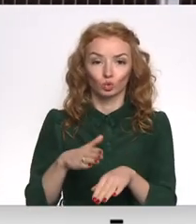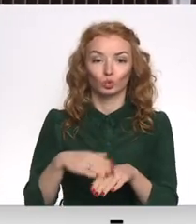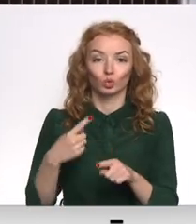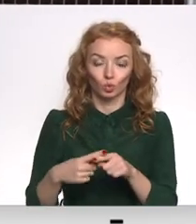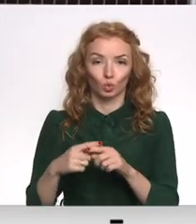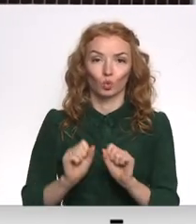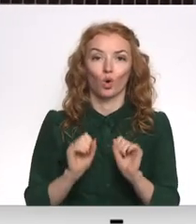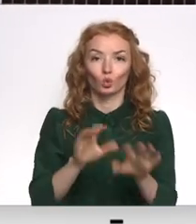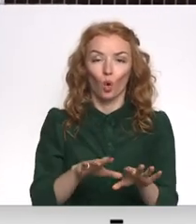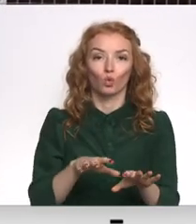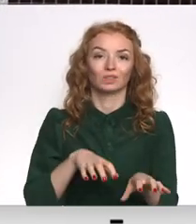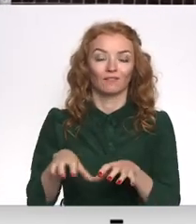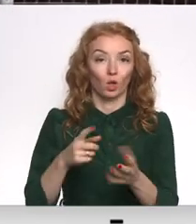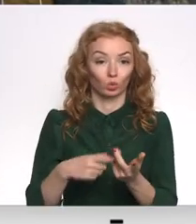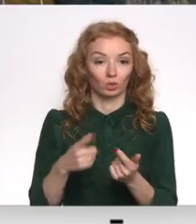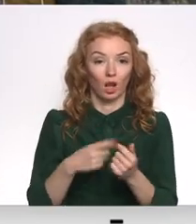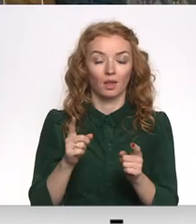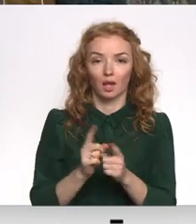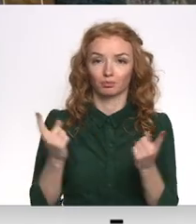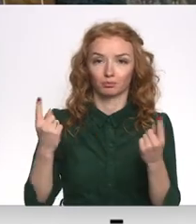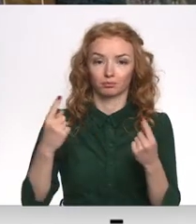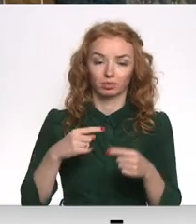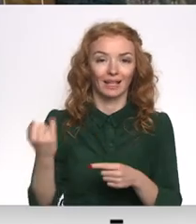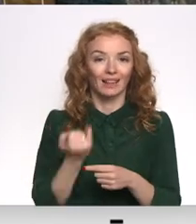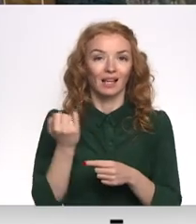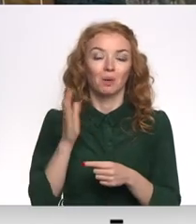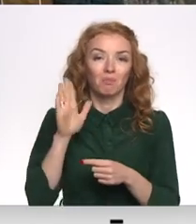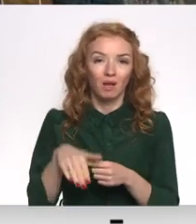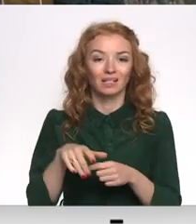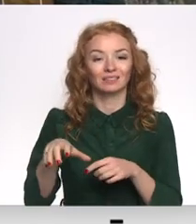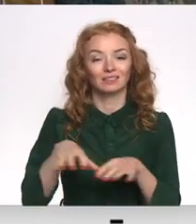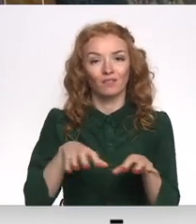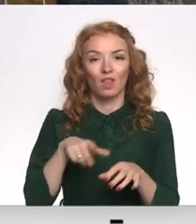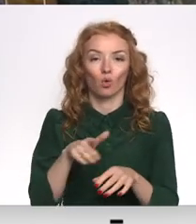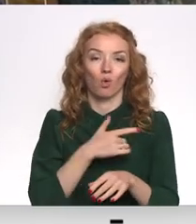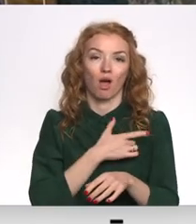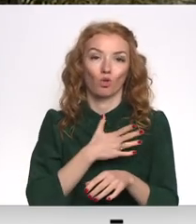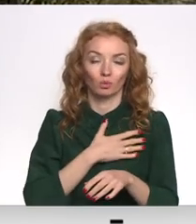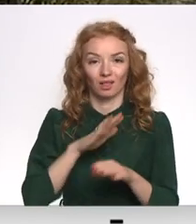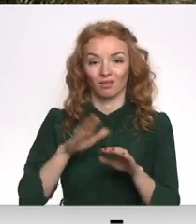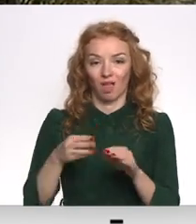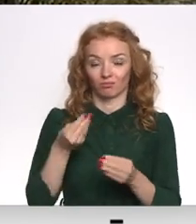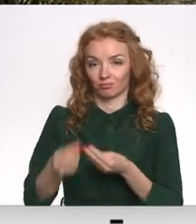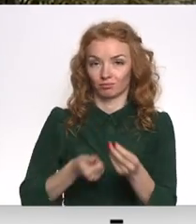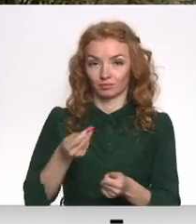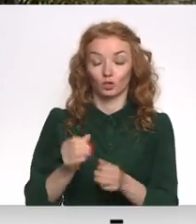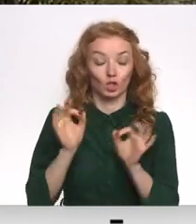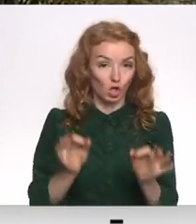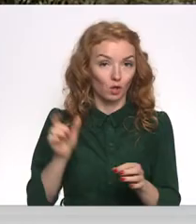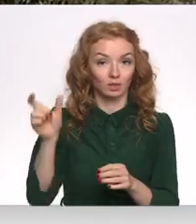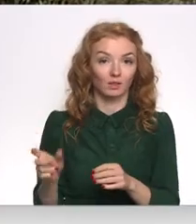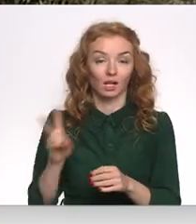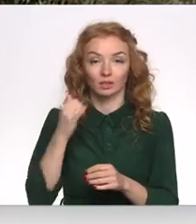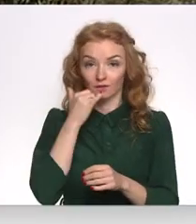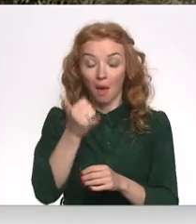patversmēs nodoto dzīvnieku skaits. Krasi krītas arī interesi par dzīvnieku adopciju finansiālo apsvērumu dēļ. Tik tiešām cilvēki ir, kas